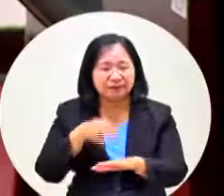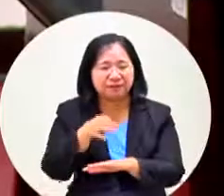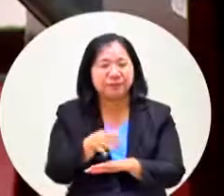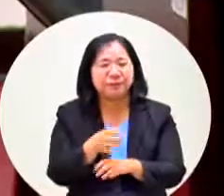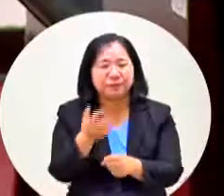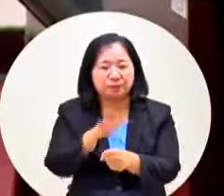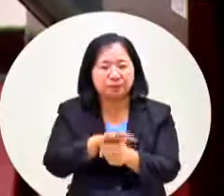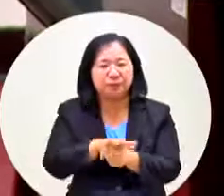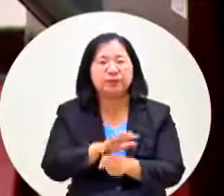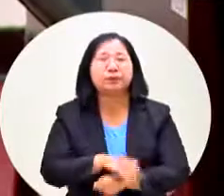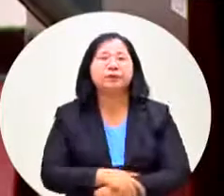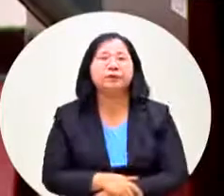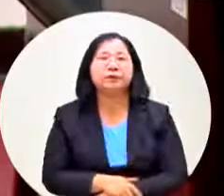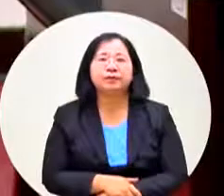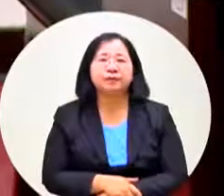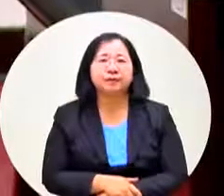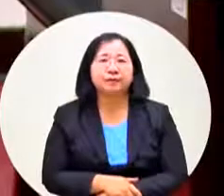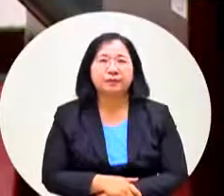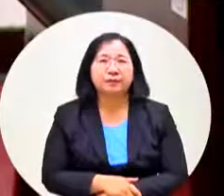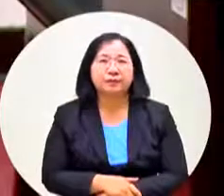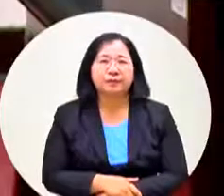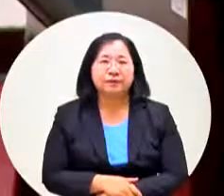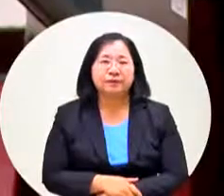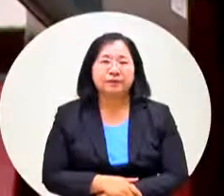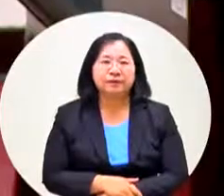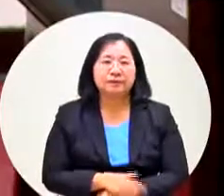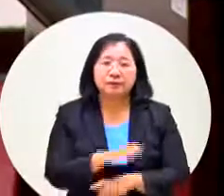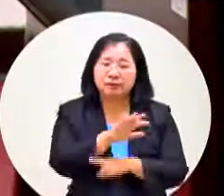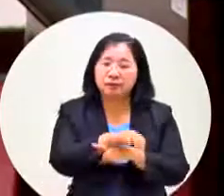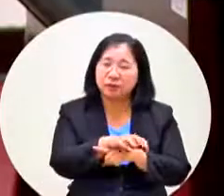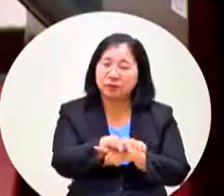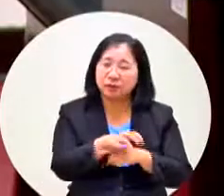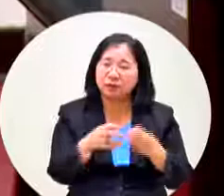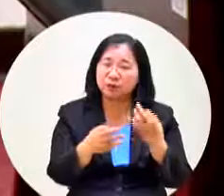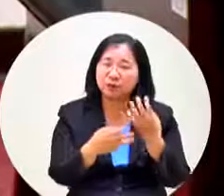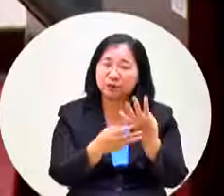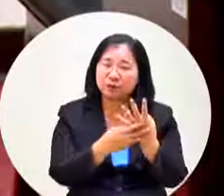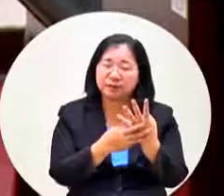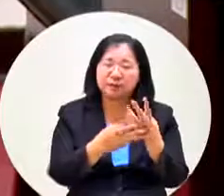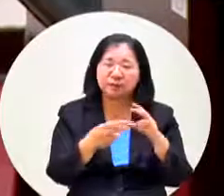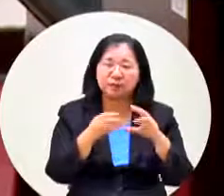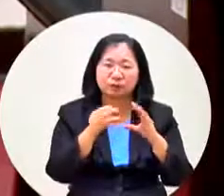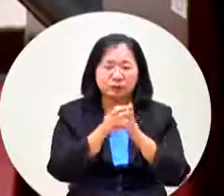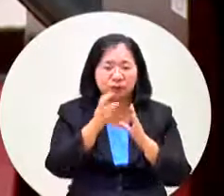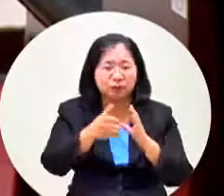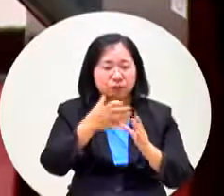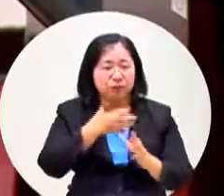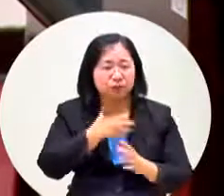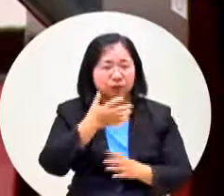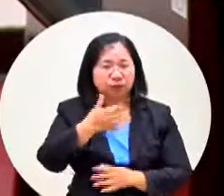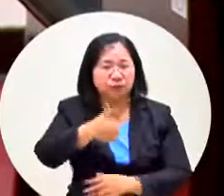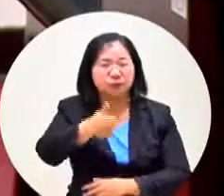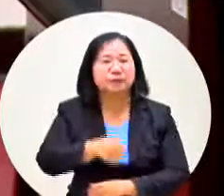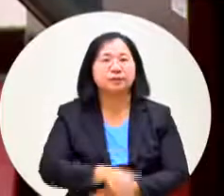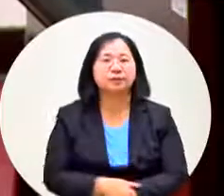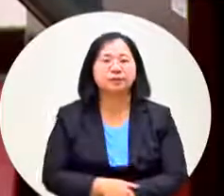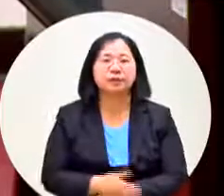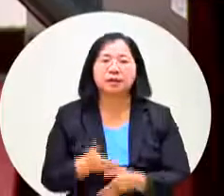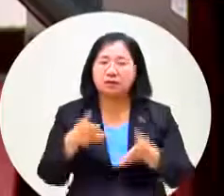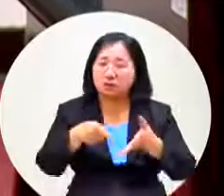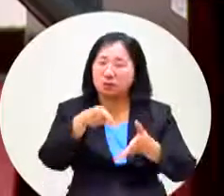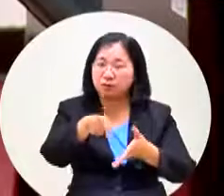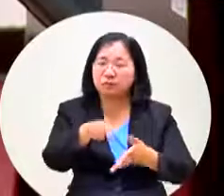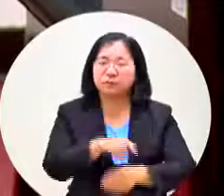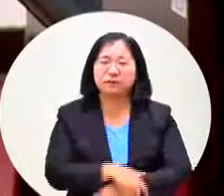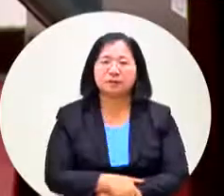险如果拄到风灾，是不是这个财产的部分会当解救吼由保